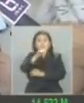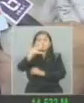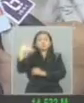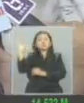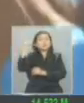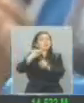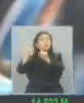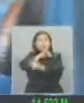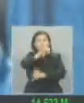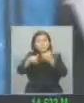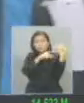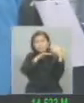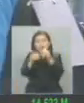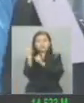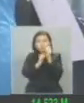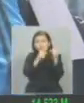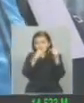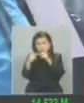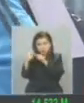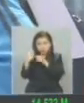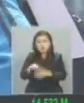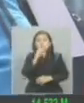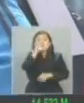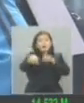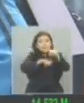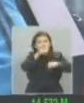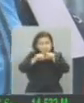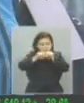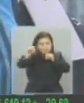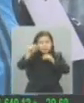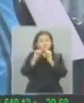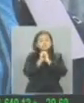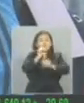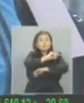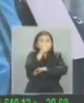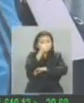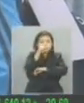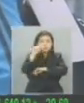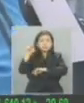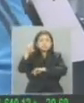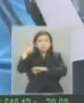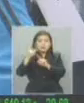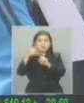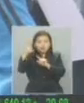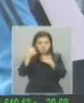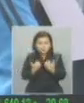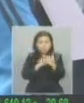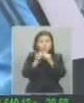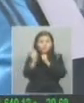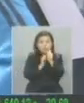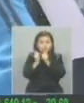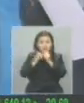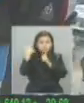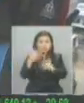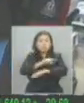ภูมิภาค การแข่งขันจักรยานทางไกลที่จงหมิงจะแข่งขันระหว่างวันที่11ถึง15พฤษภาคมนะคะและหลังจากนั้นวันที่